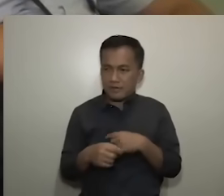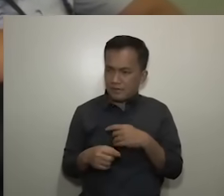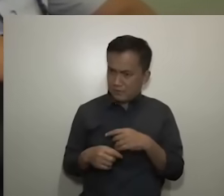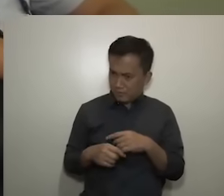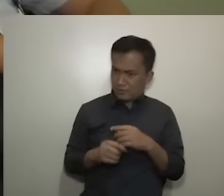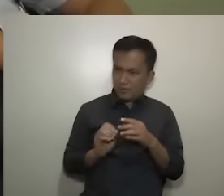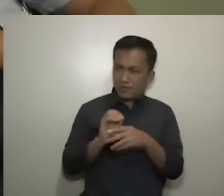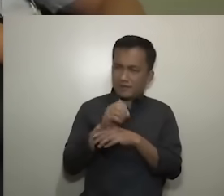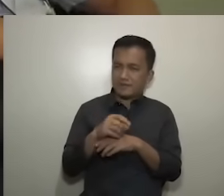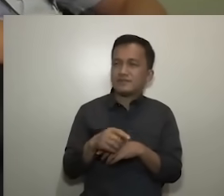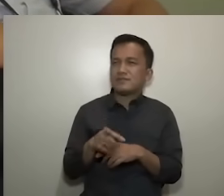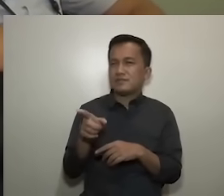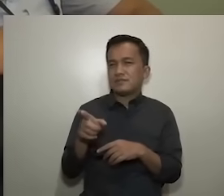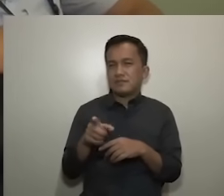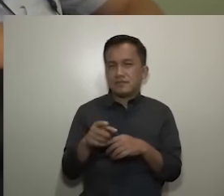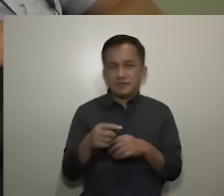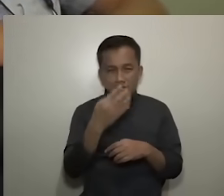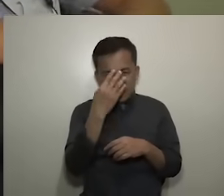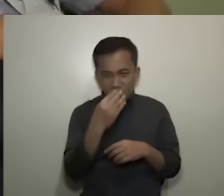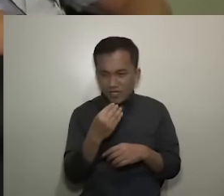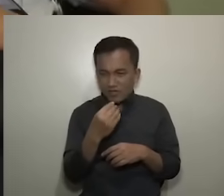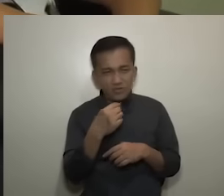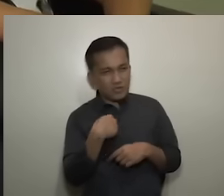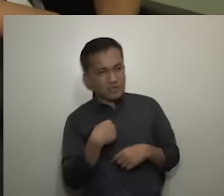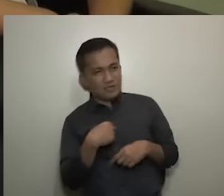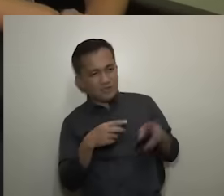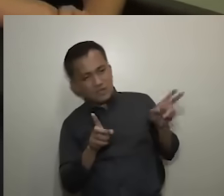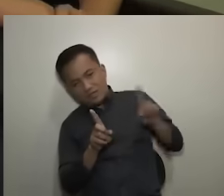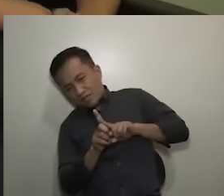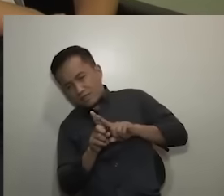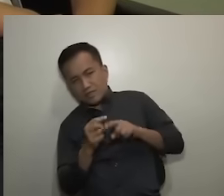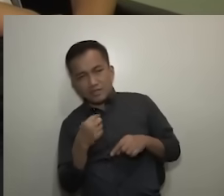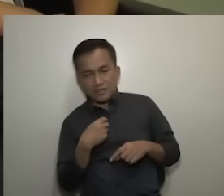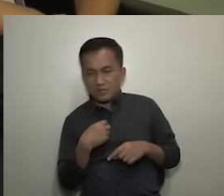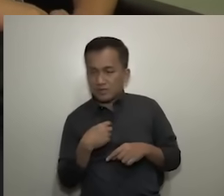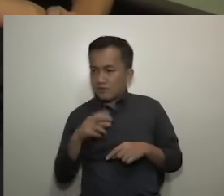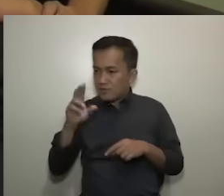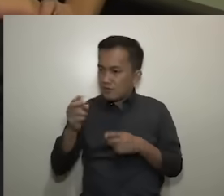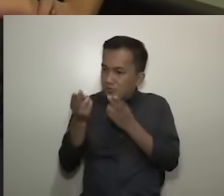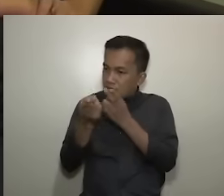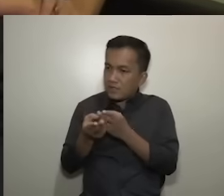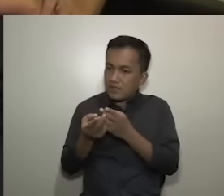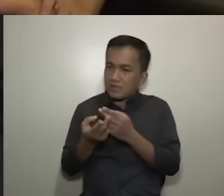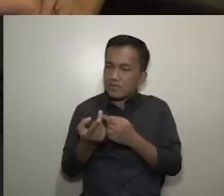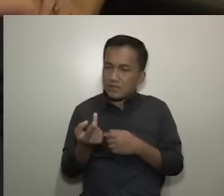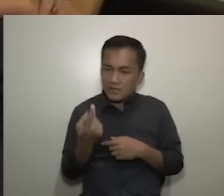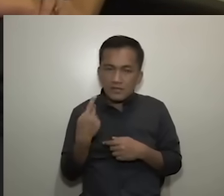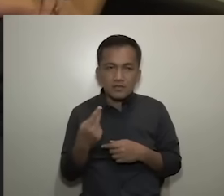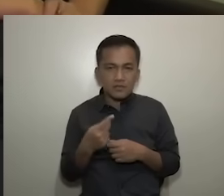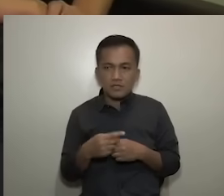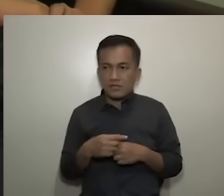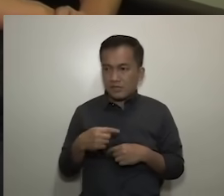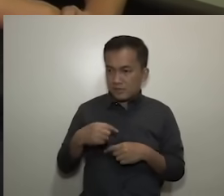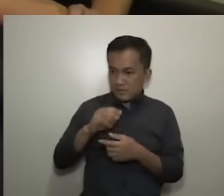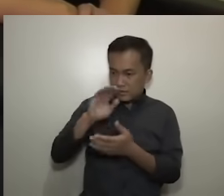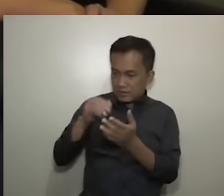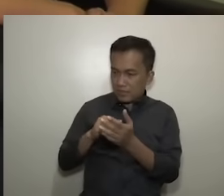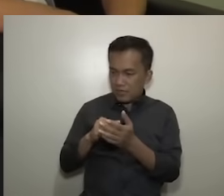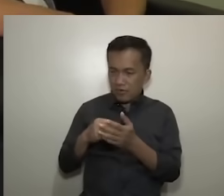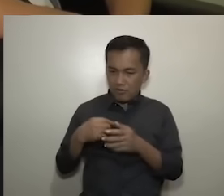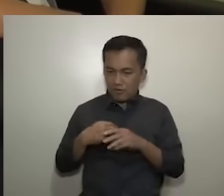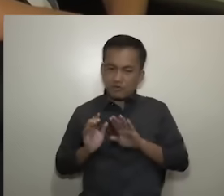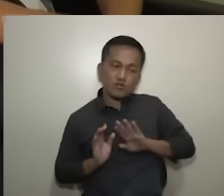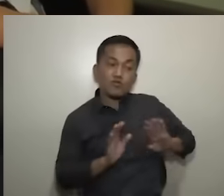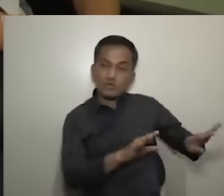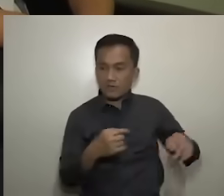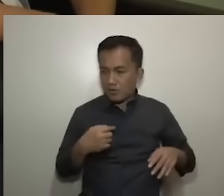lang tayo noon. Oo. Nakatulog kapag gising mo, nakasandal sa akin. Hindi, nakasandal. Nakahiga nakasandal tayo. Nakasandal ka lang. Hindi. Nasa gitna ako, inusog mo pa